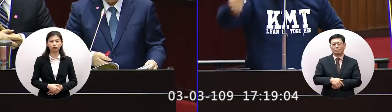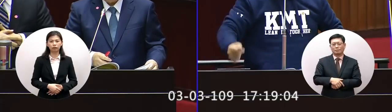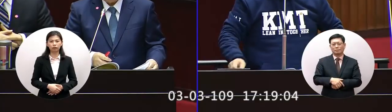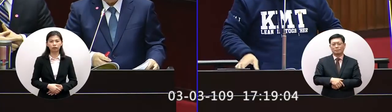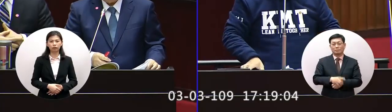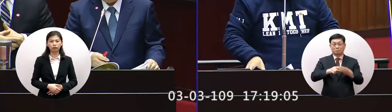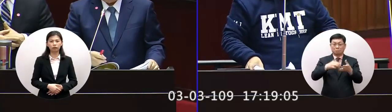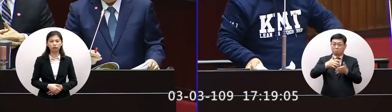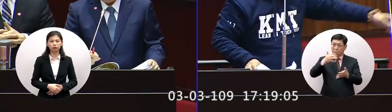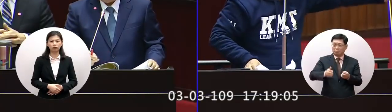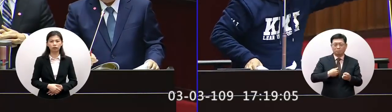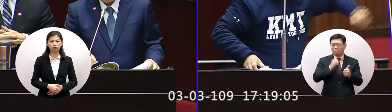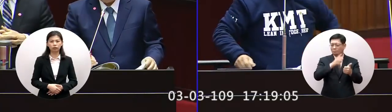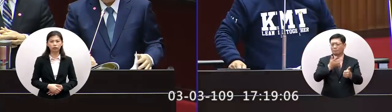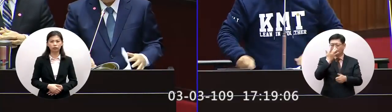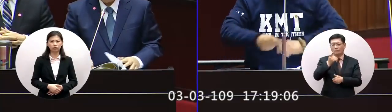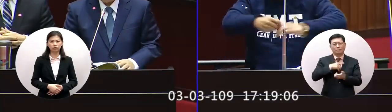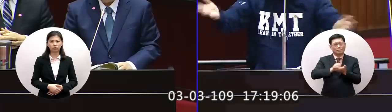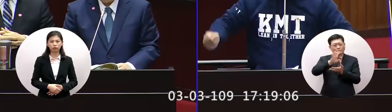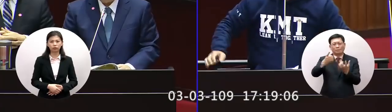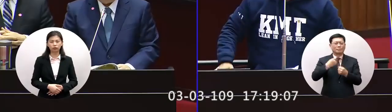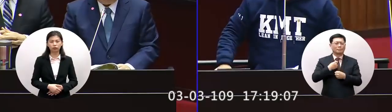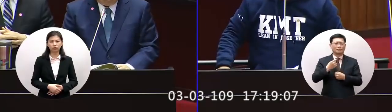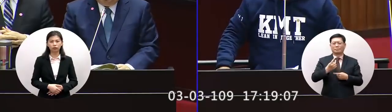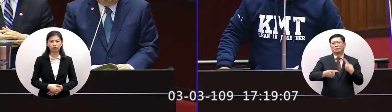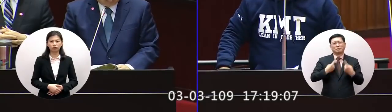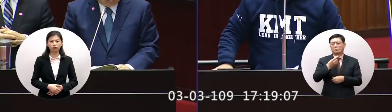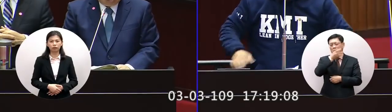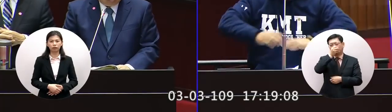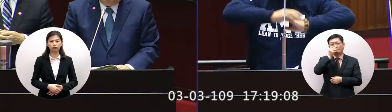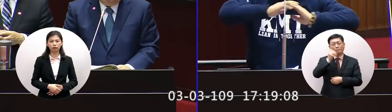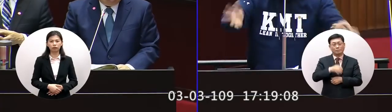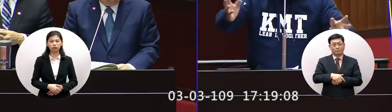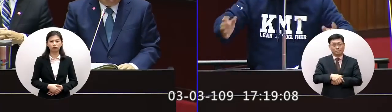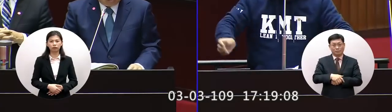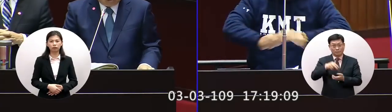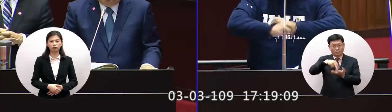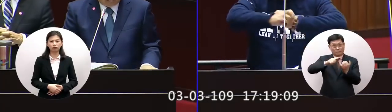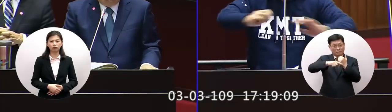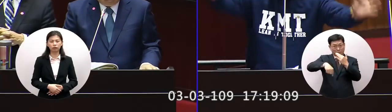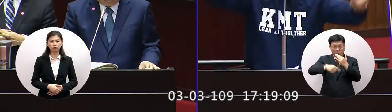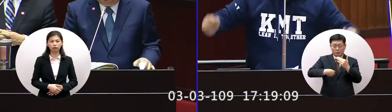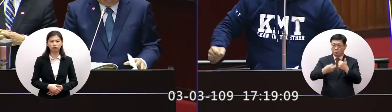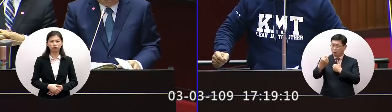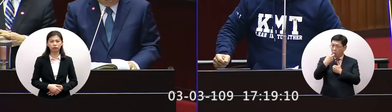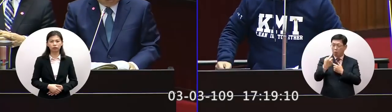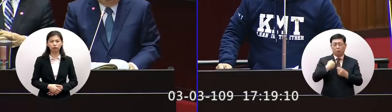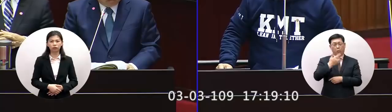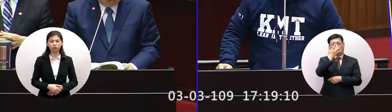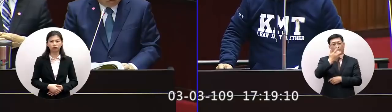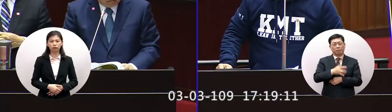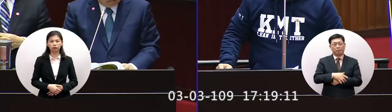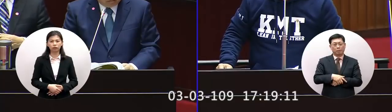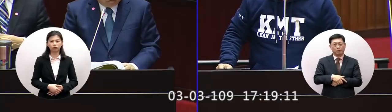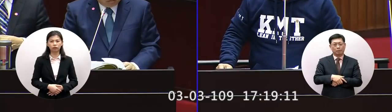你做主计长的，我来讲啦，你那个报告嘛是清清菜菜啦。你不要把立法院当成说我们什么都不